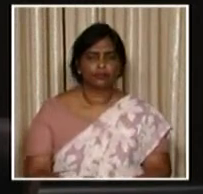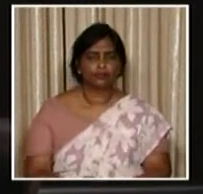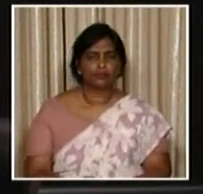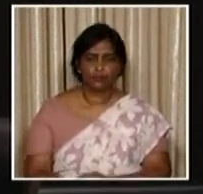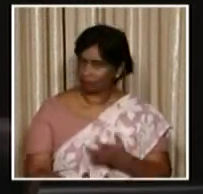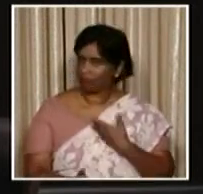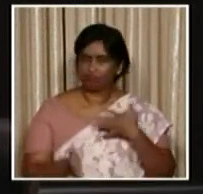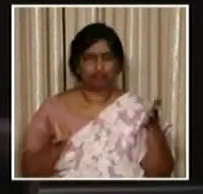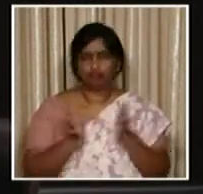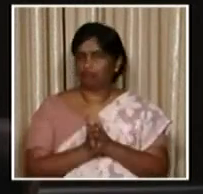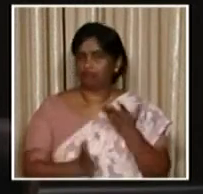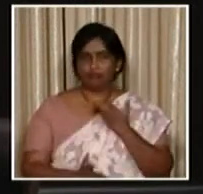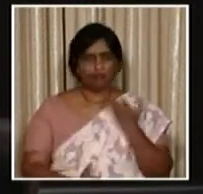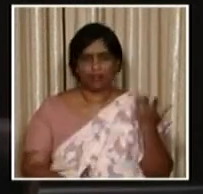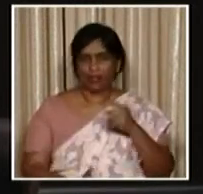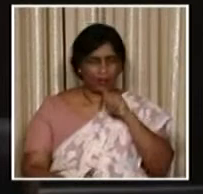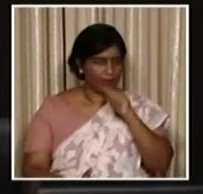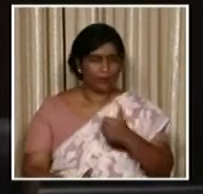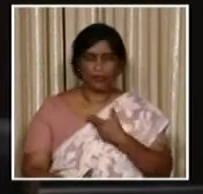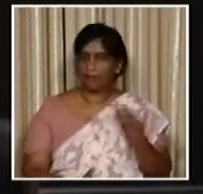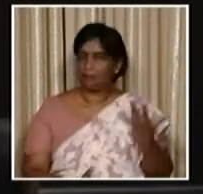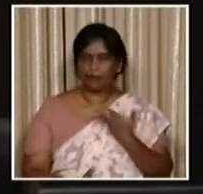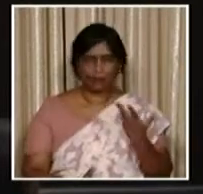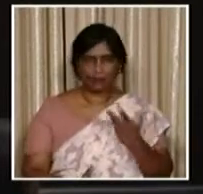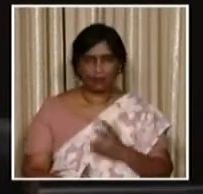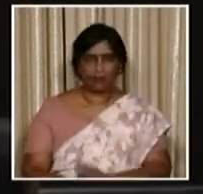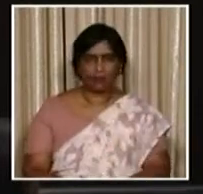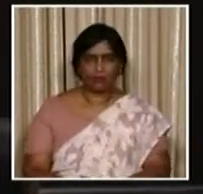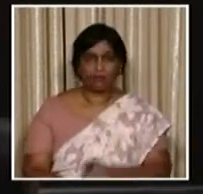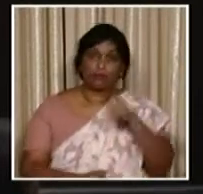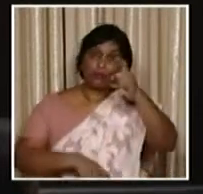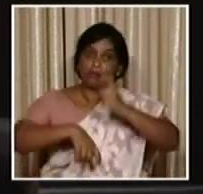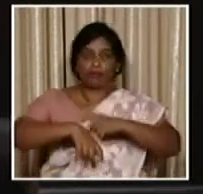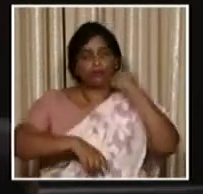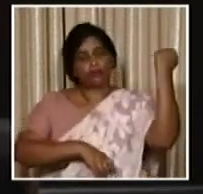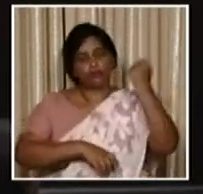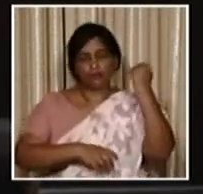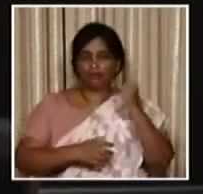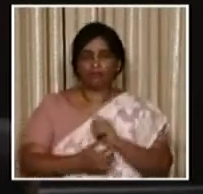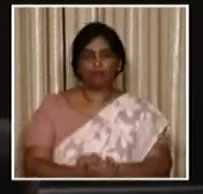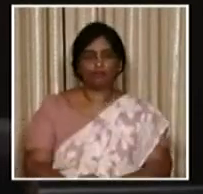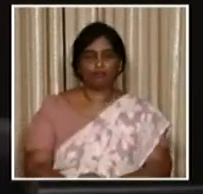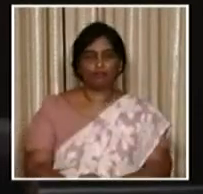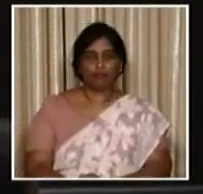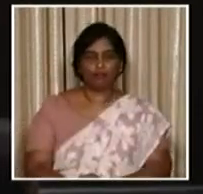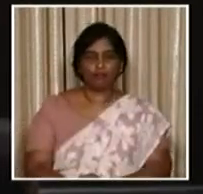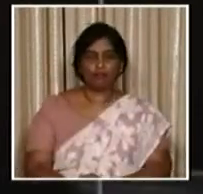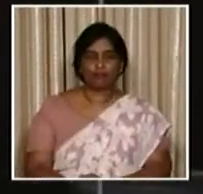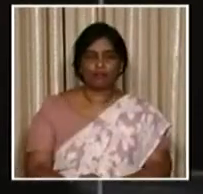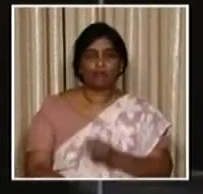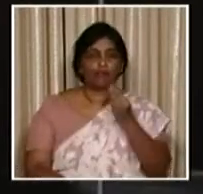පැහැදිලිවම අපිට බෑ පැහැදිලිවම අපිට බෑ ඔබතුමාගේ වෙලාව දුබුතුමා කියා ගන්න පොඩ්ඩක් හැරිලා බලන්න